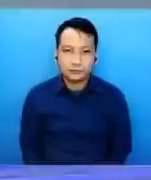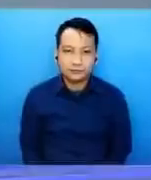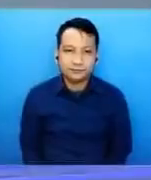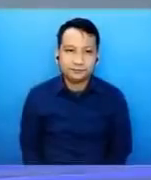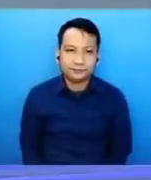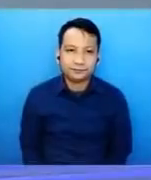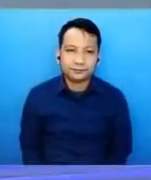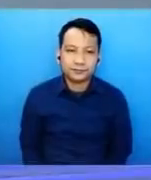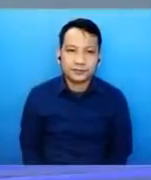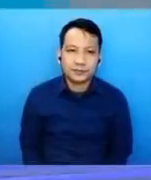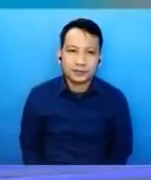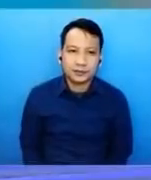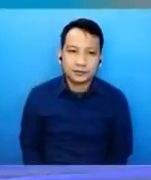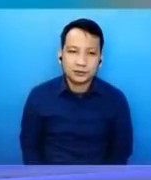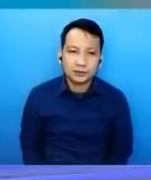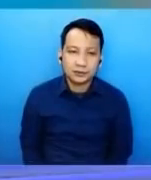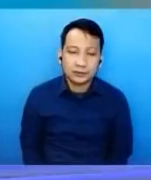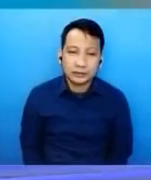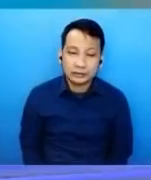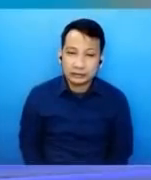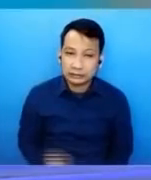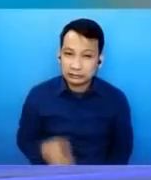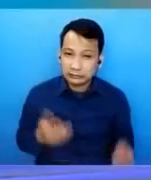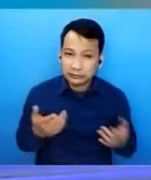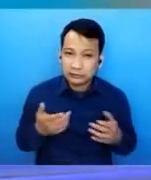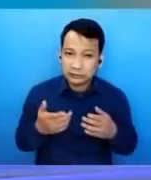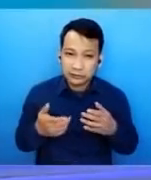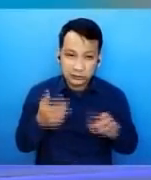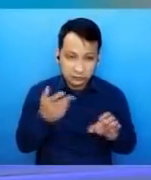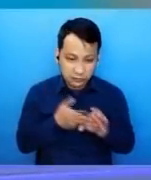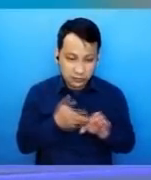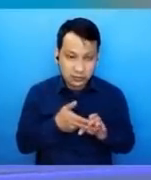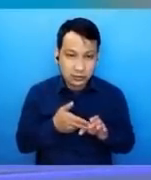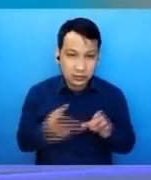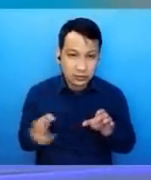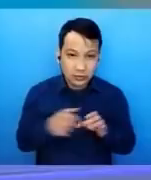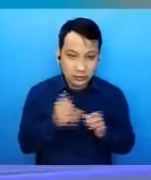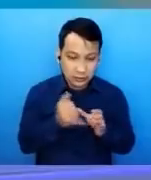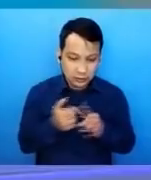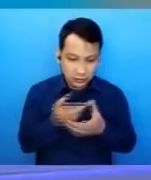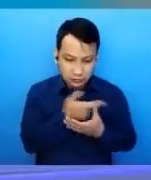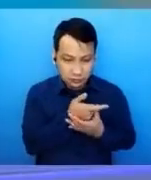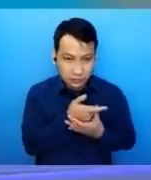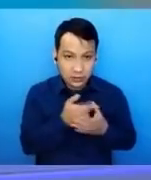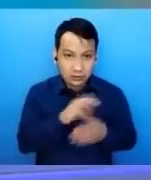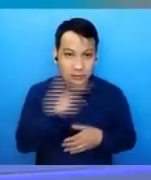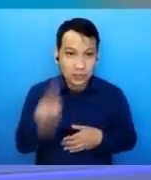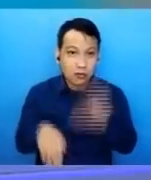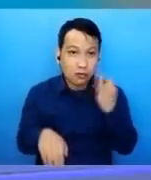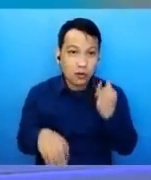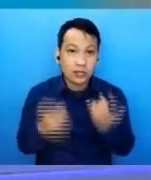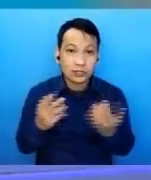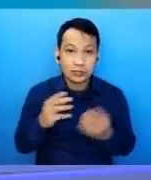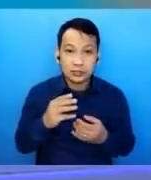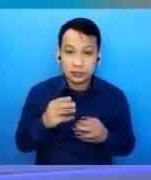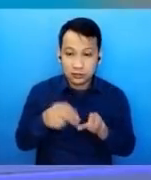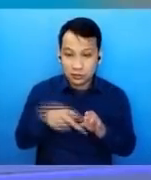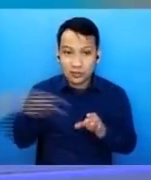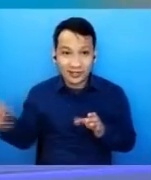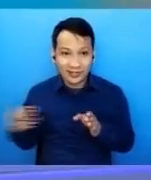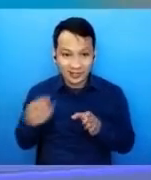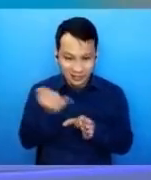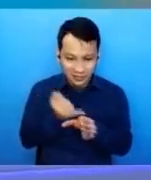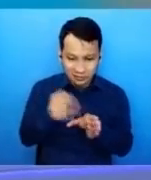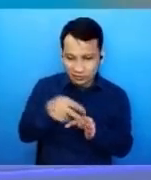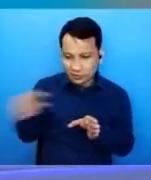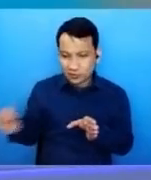Hindi umubra ang isang kawatanan ng holdup ng isang jeep sa Maynila. Nagsitalunan kasi ang mga pasahero palabas ng jeep para mag-corner